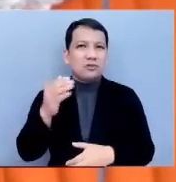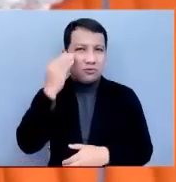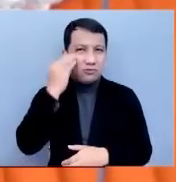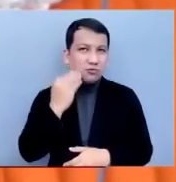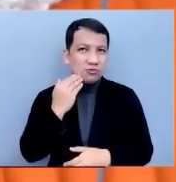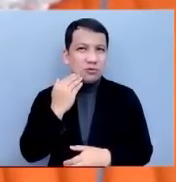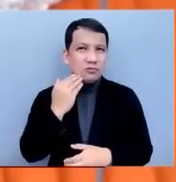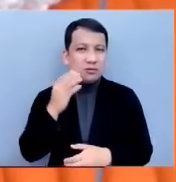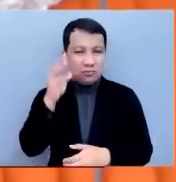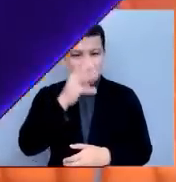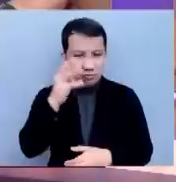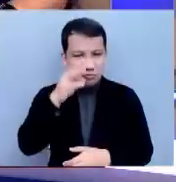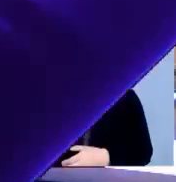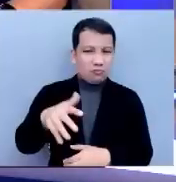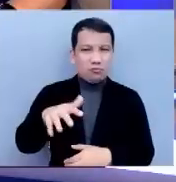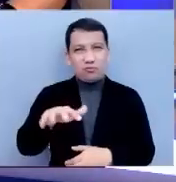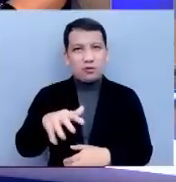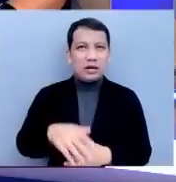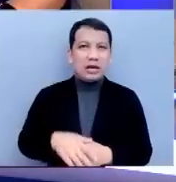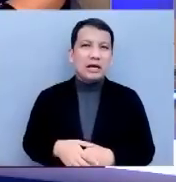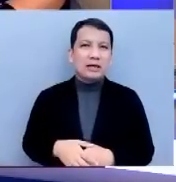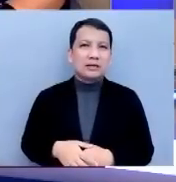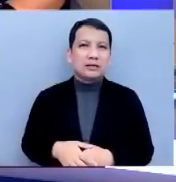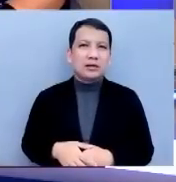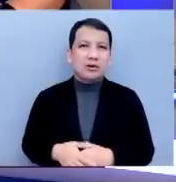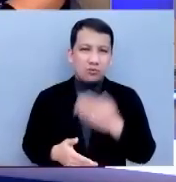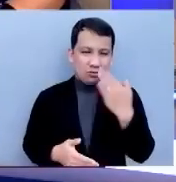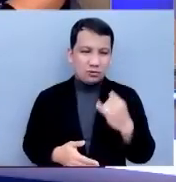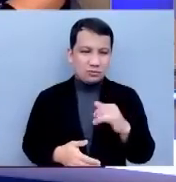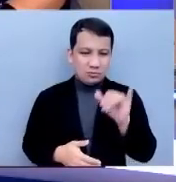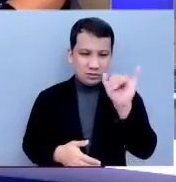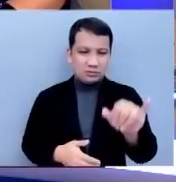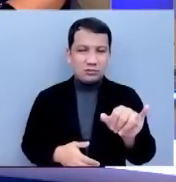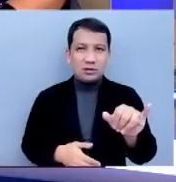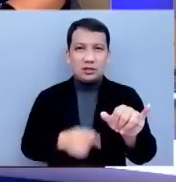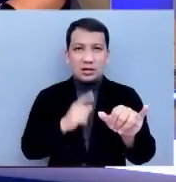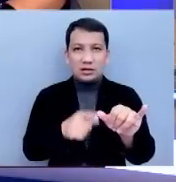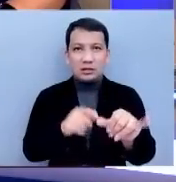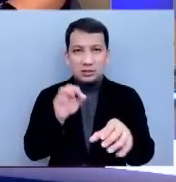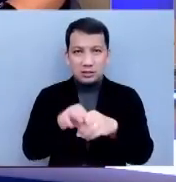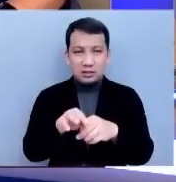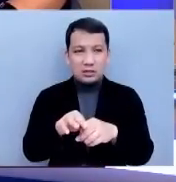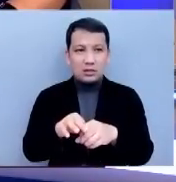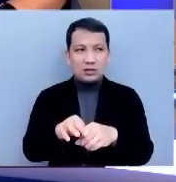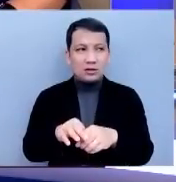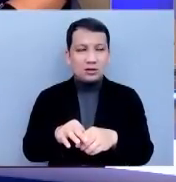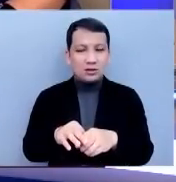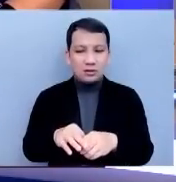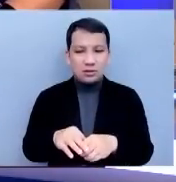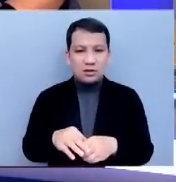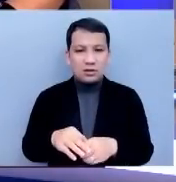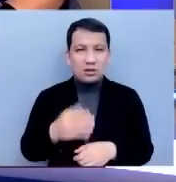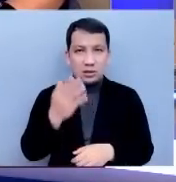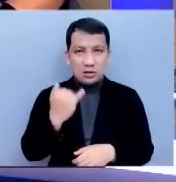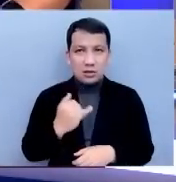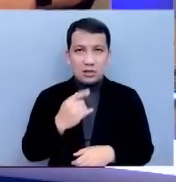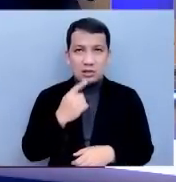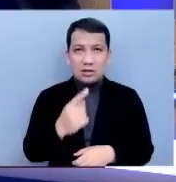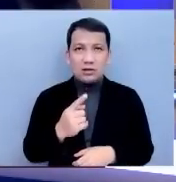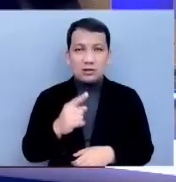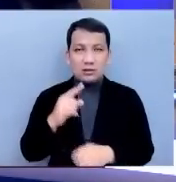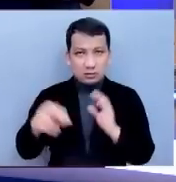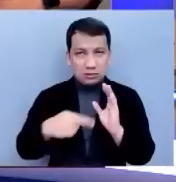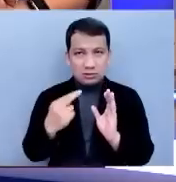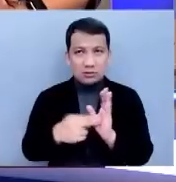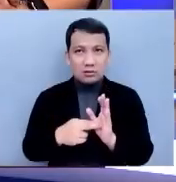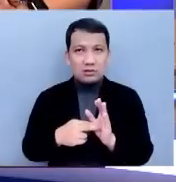pangamba. So, bakit siya umabsent imbis na bumoto against? Gusto niya kasi for the record,